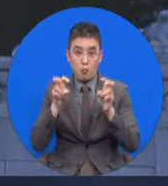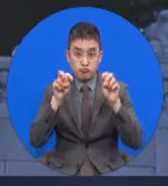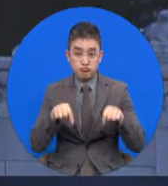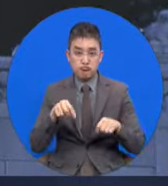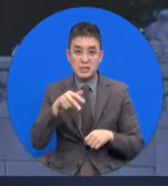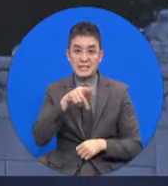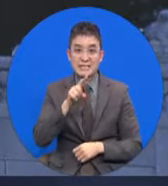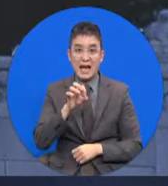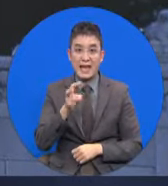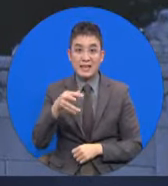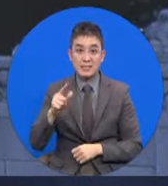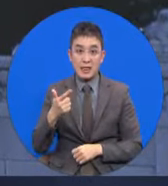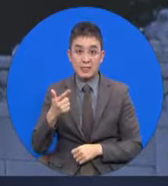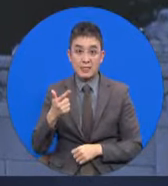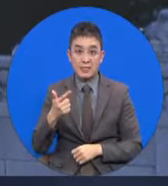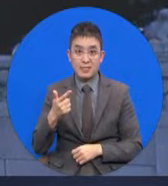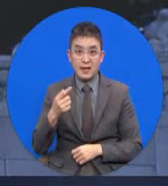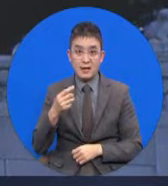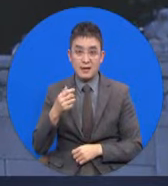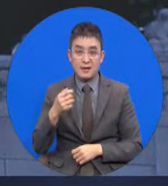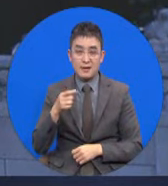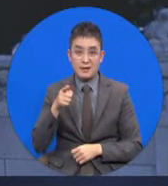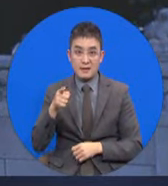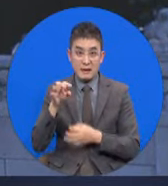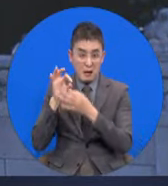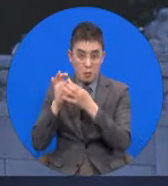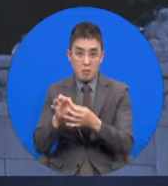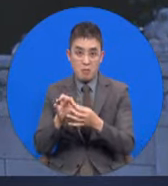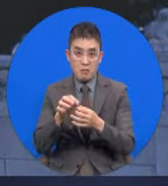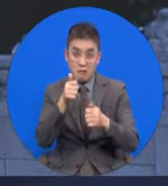하고 있기 때문에 이른바 보수표가